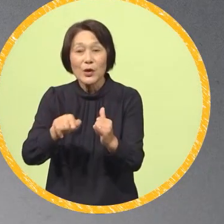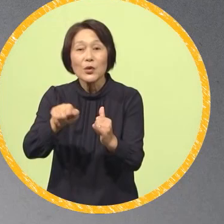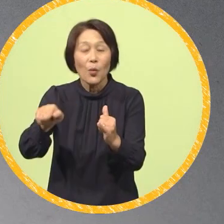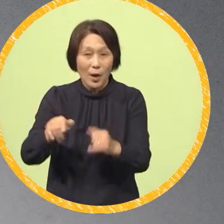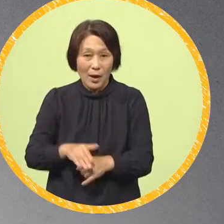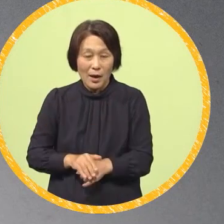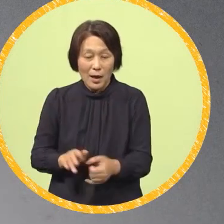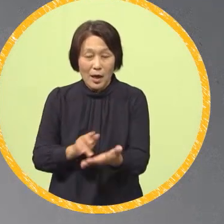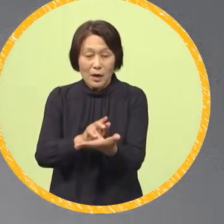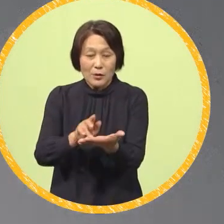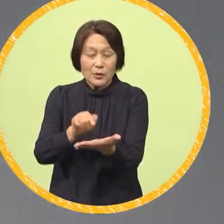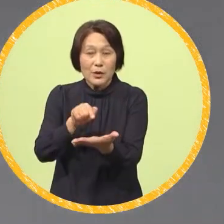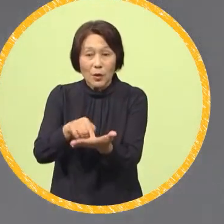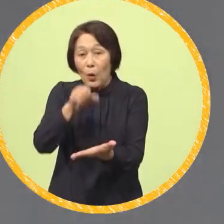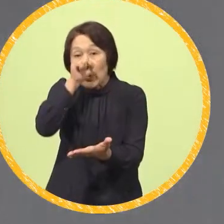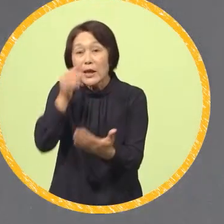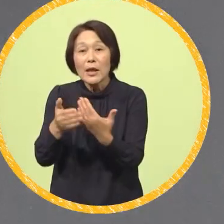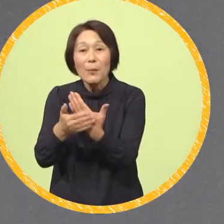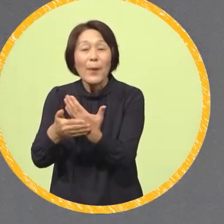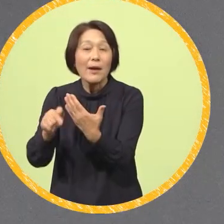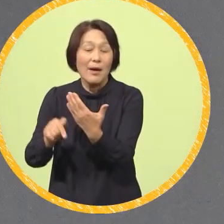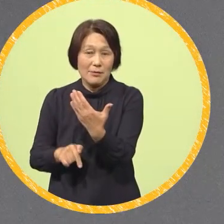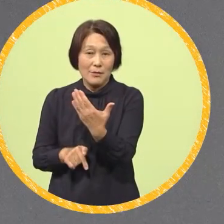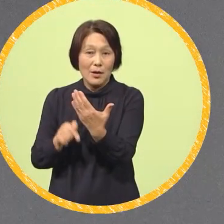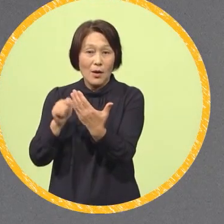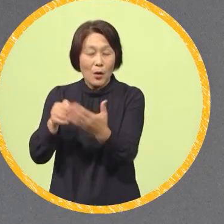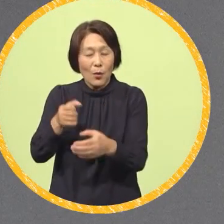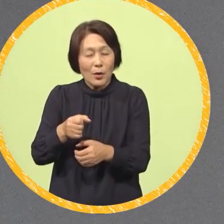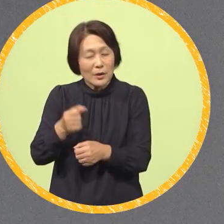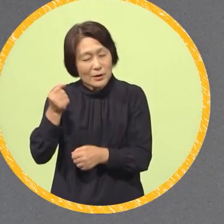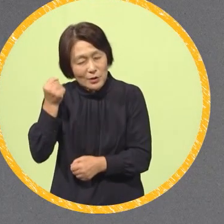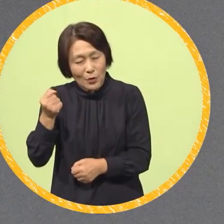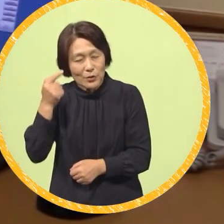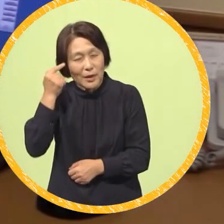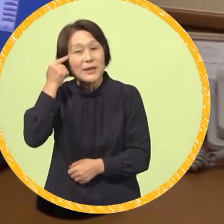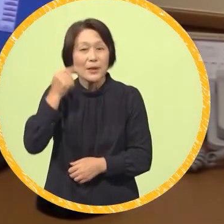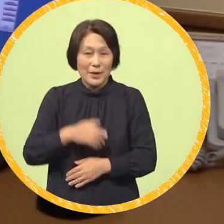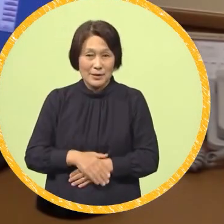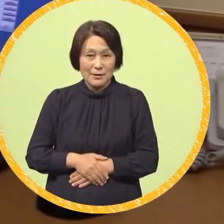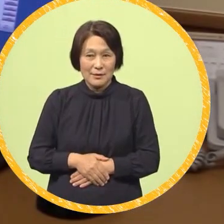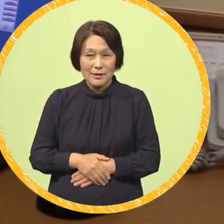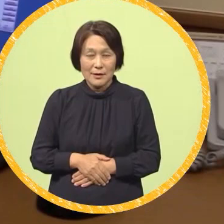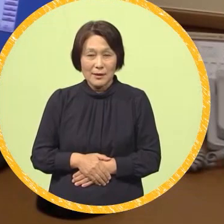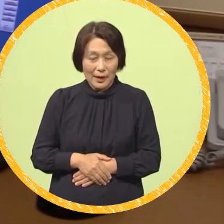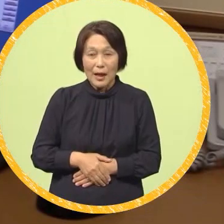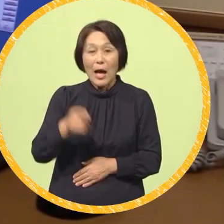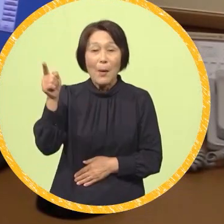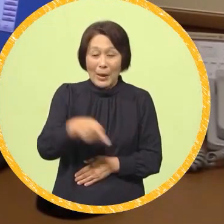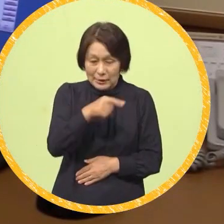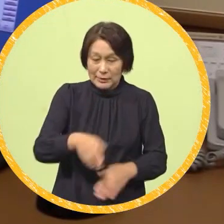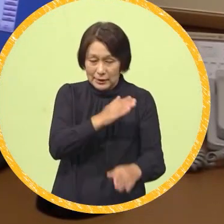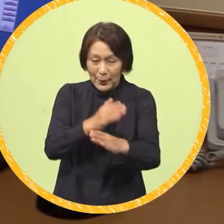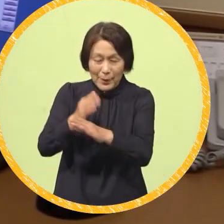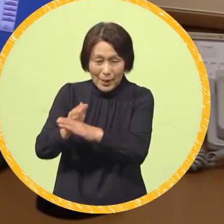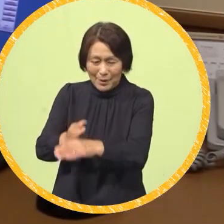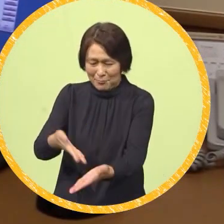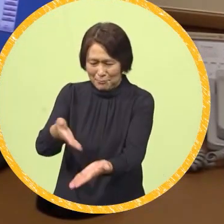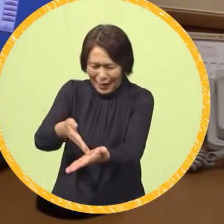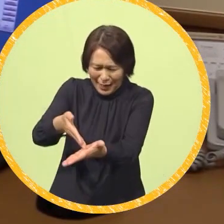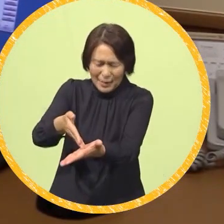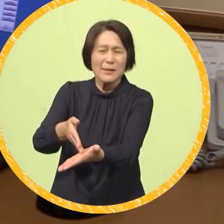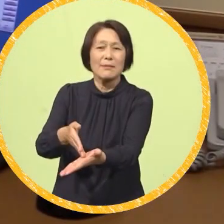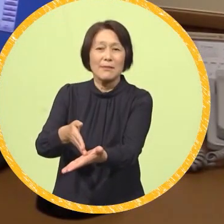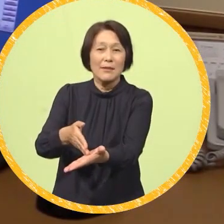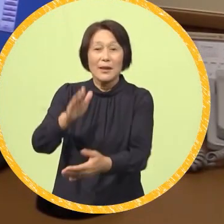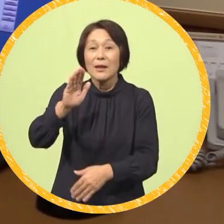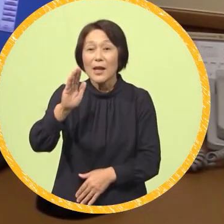その薬物がもたらしてくれるいい面というのを非常に強く実感しています。残念ながら、どれほど罰を与えても、どれほど私たちが説